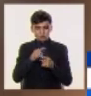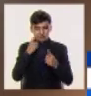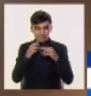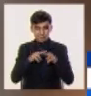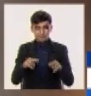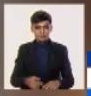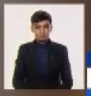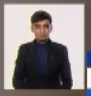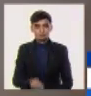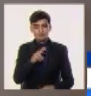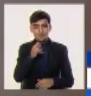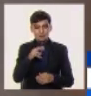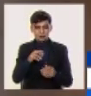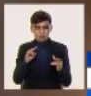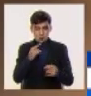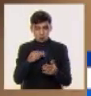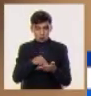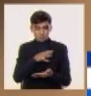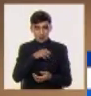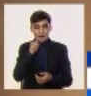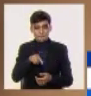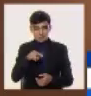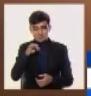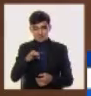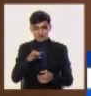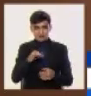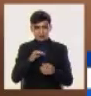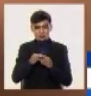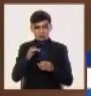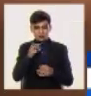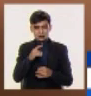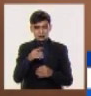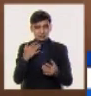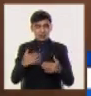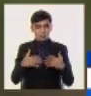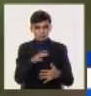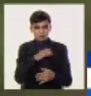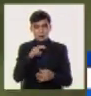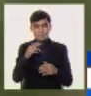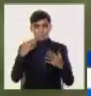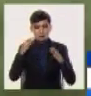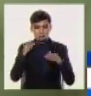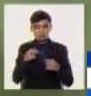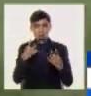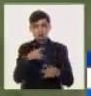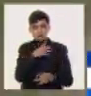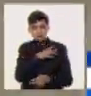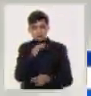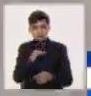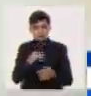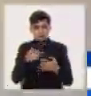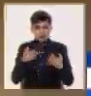данила смагулов ребенка купил в апреле во владивостоке малыш был очень слабым из зоопарка оказался не нужен спортсмен уверяет что